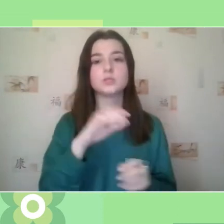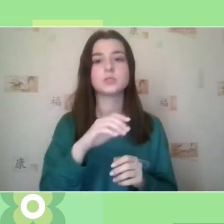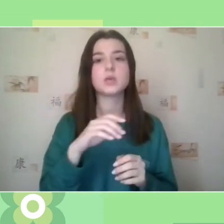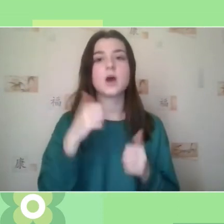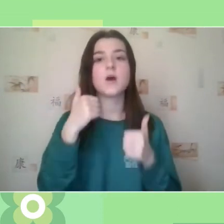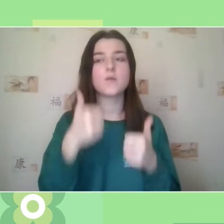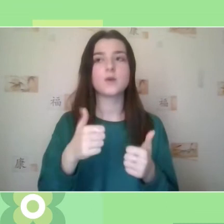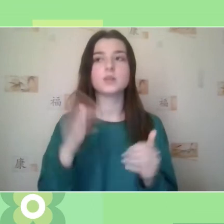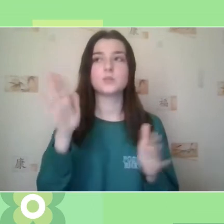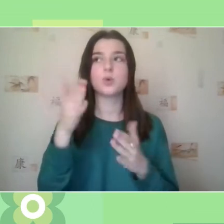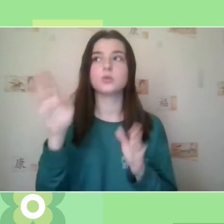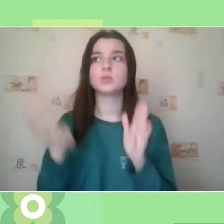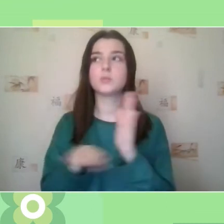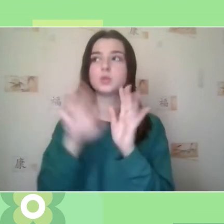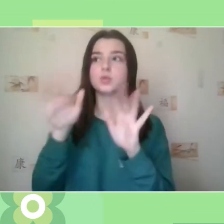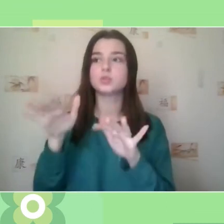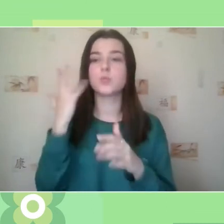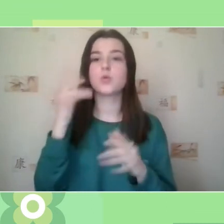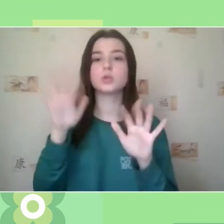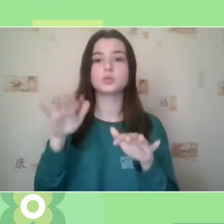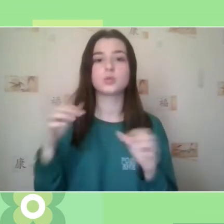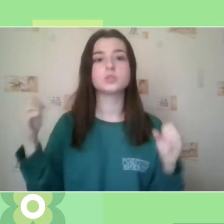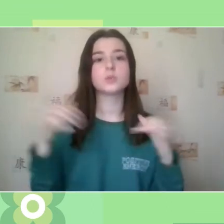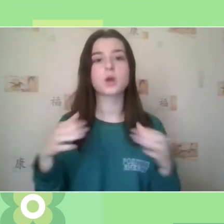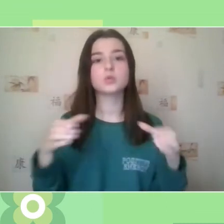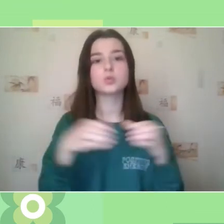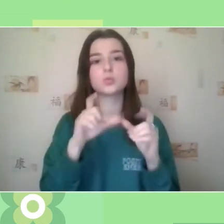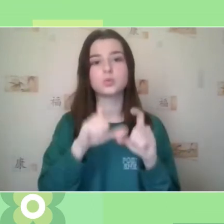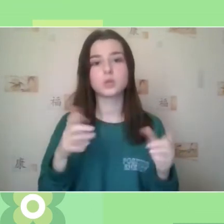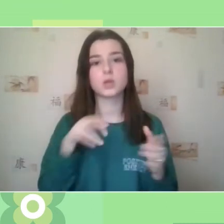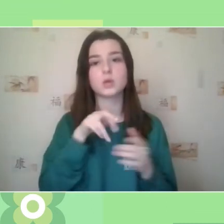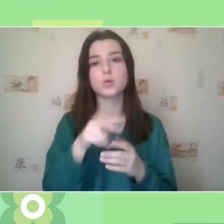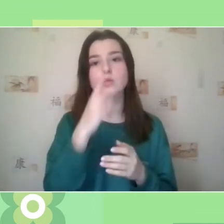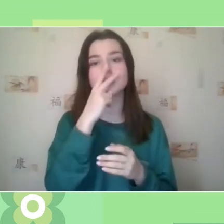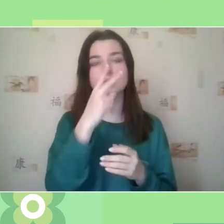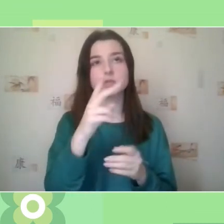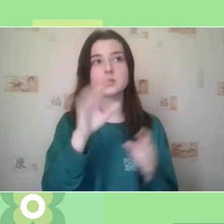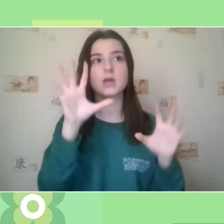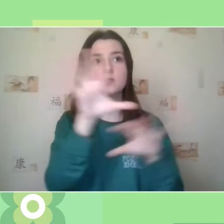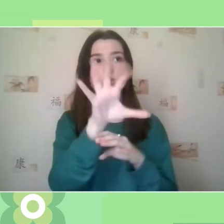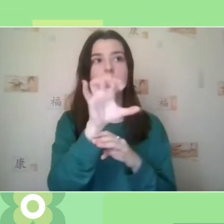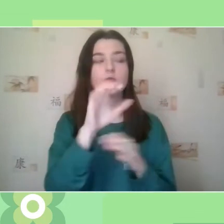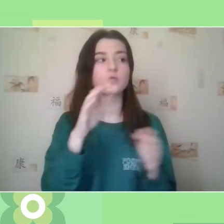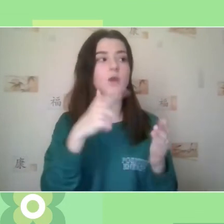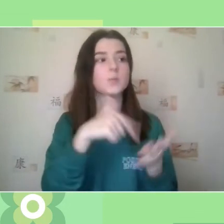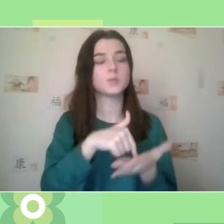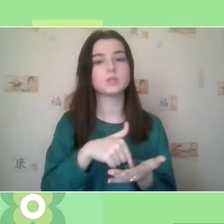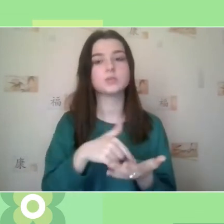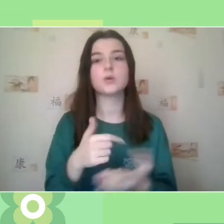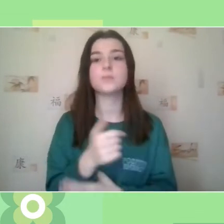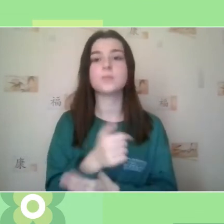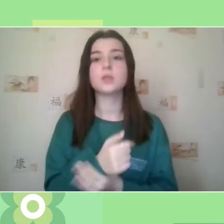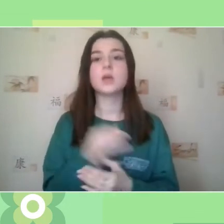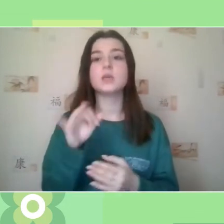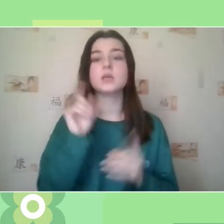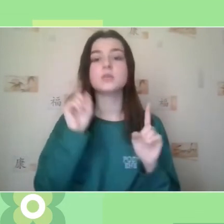дощем», да? Коли там в дощ збирають групу людей, яка ходить і розглядає, фотографує місто, не знаю, архітектурні принади, наприклад.